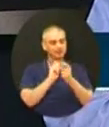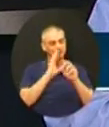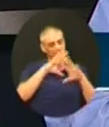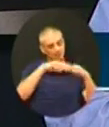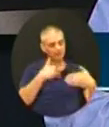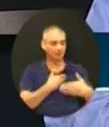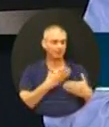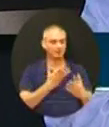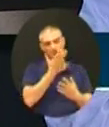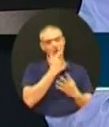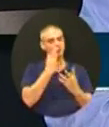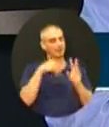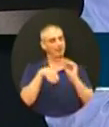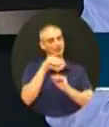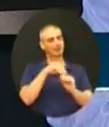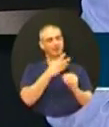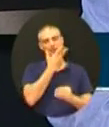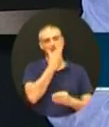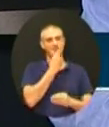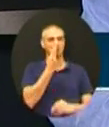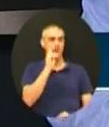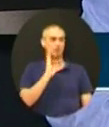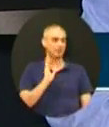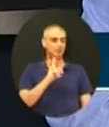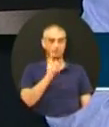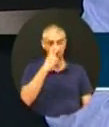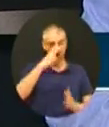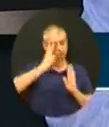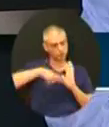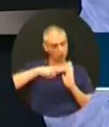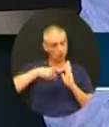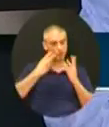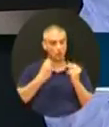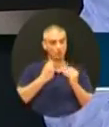באריזת מתנה. זו הגדרה. מי שקורא